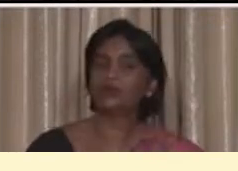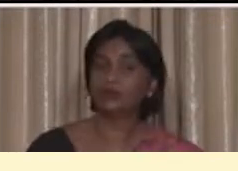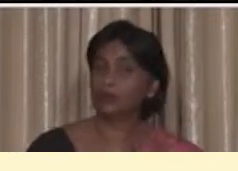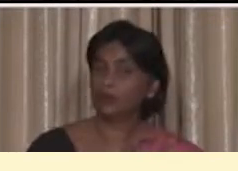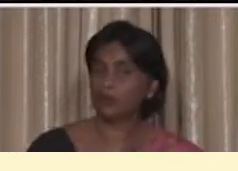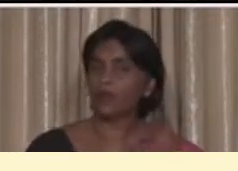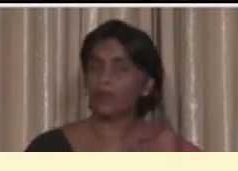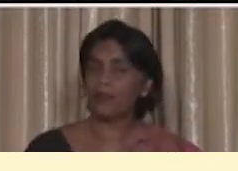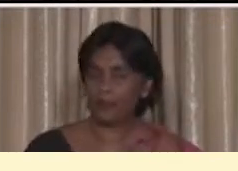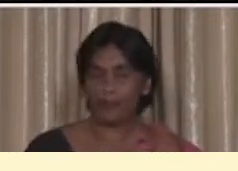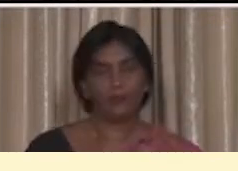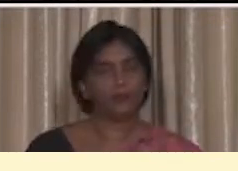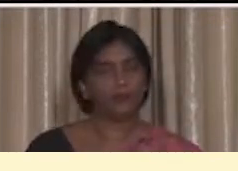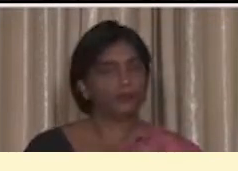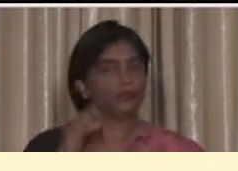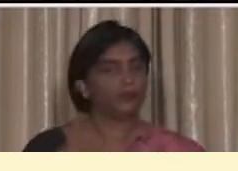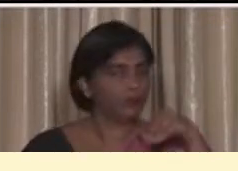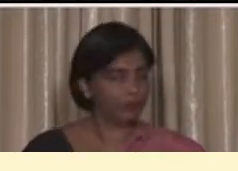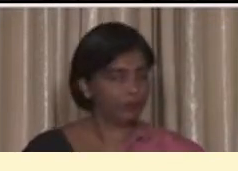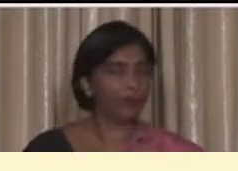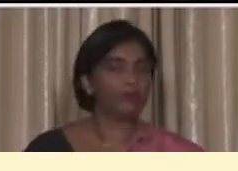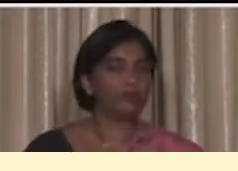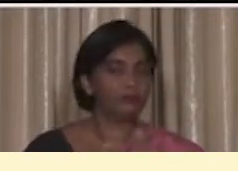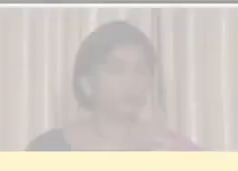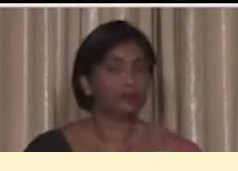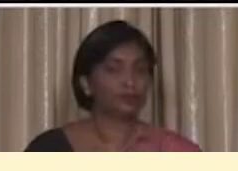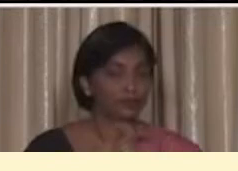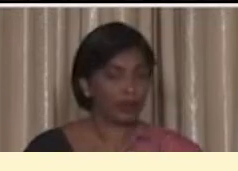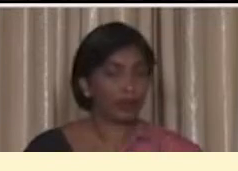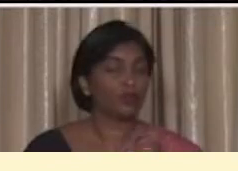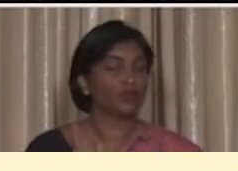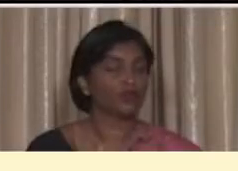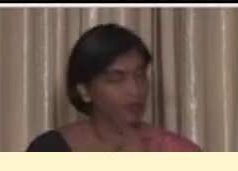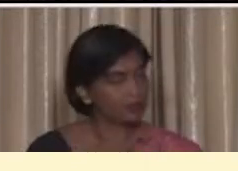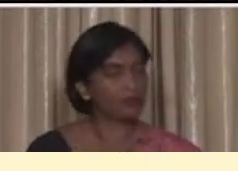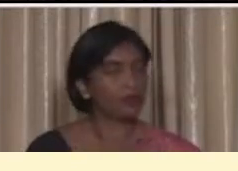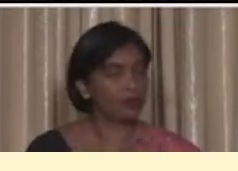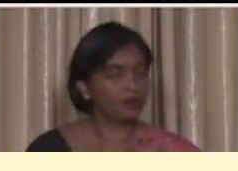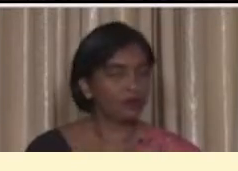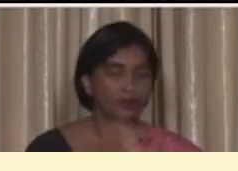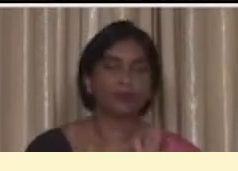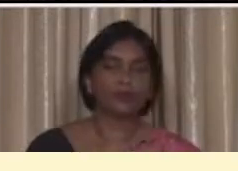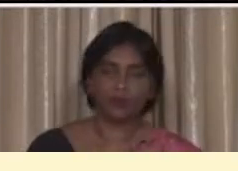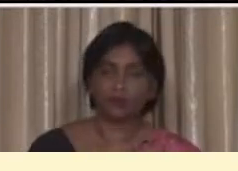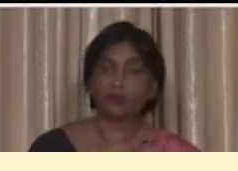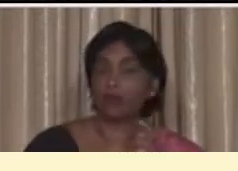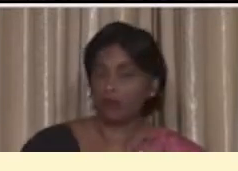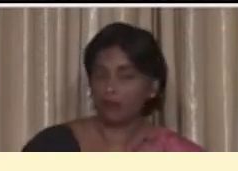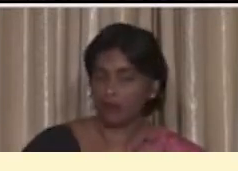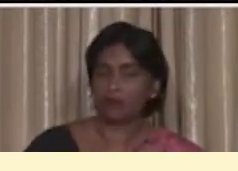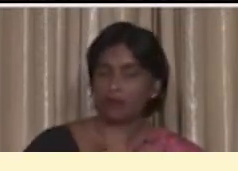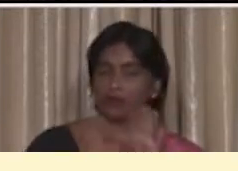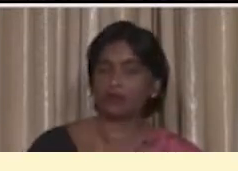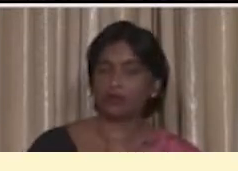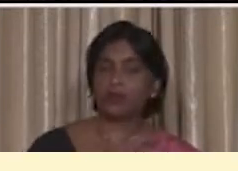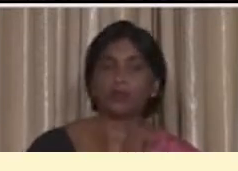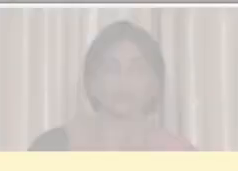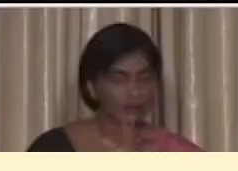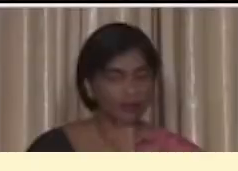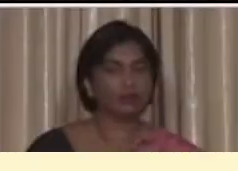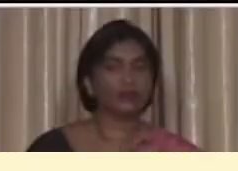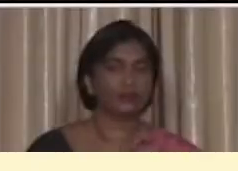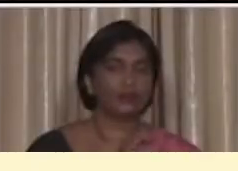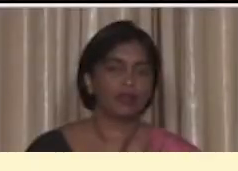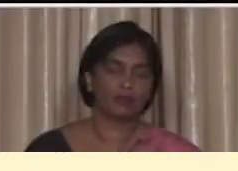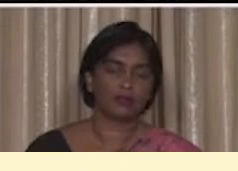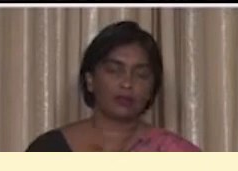රජයේ වගකීමක් හැටියට මේ මැතිවරණයට පවත්වන්න කොමසාරිස් කොමිසමට අවශ්‍ය සියලු වාතාවරණයක් කටයුතු සලස්සා දෙන්න කියලා